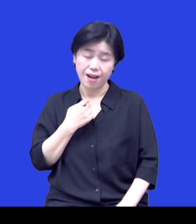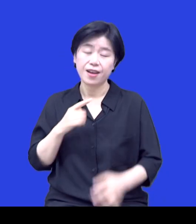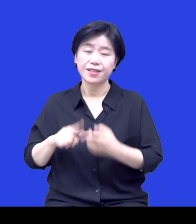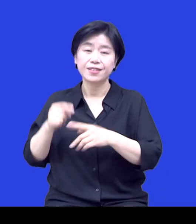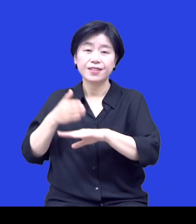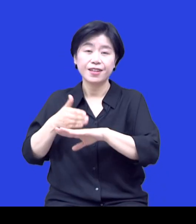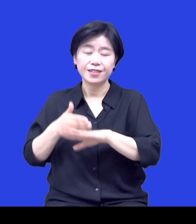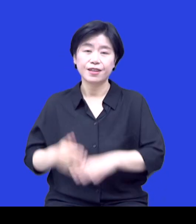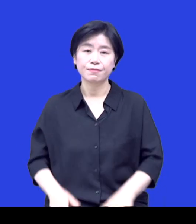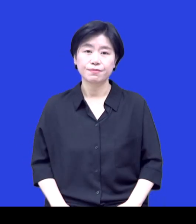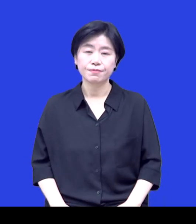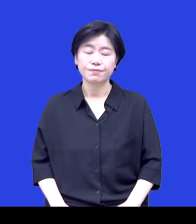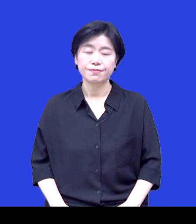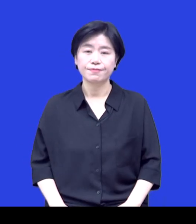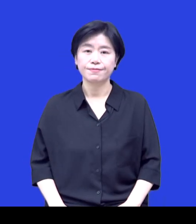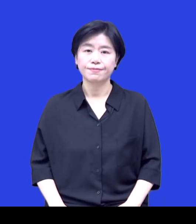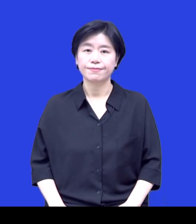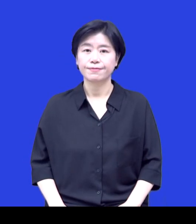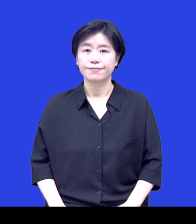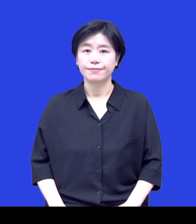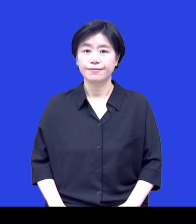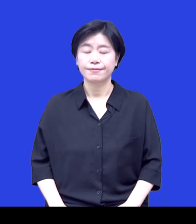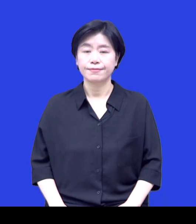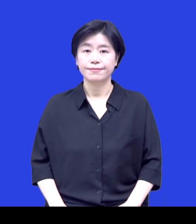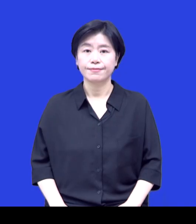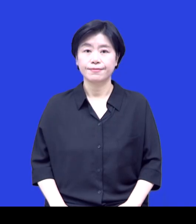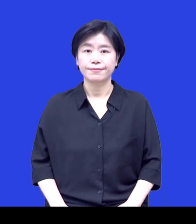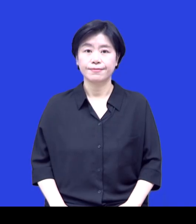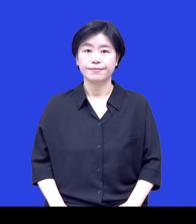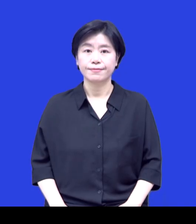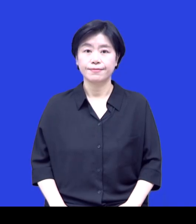그 마음은 하나는 주신 것 같아요.